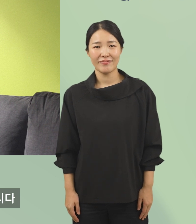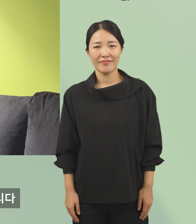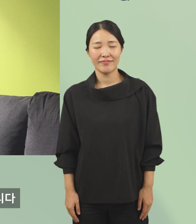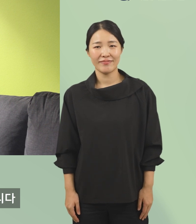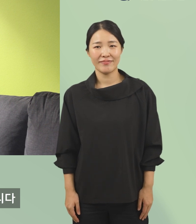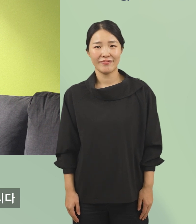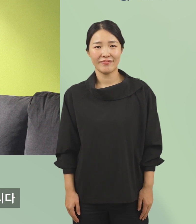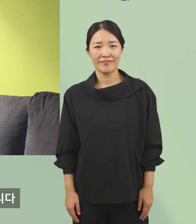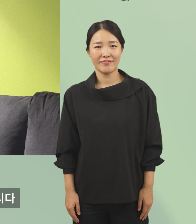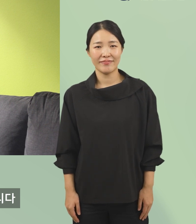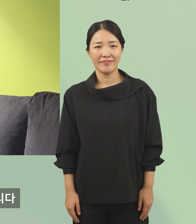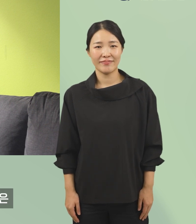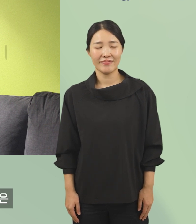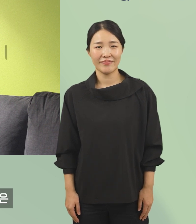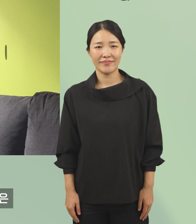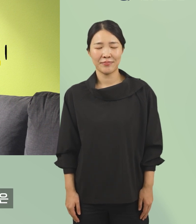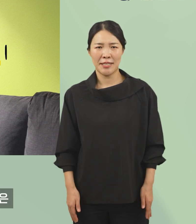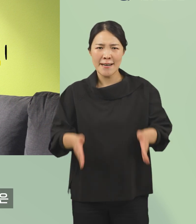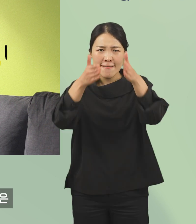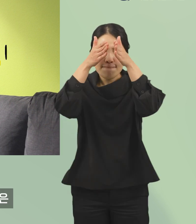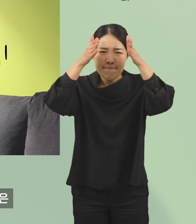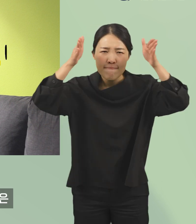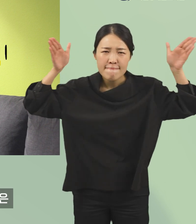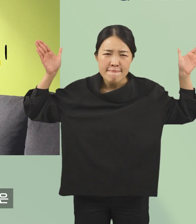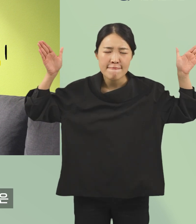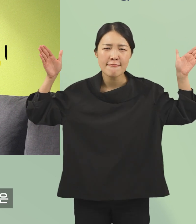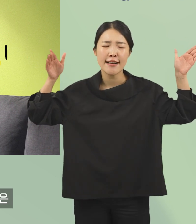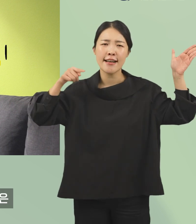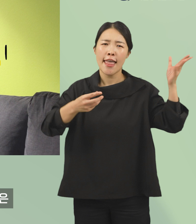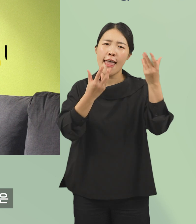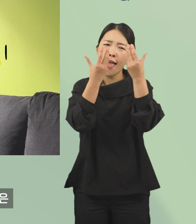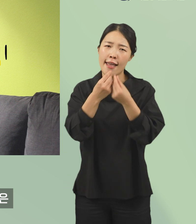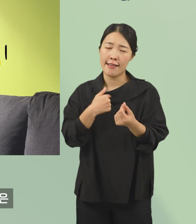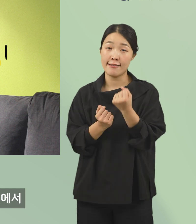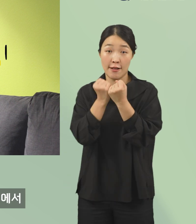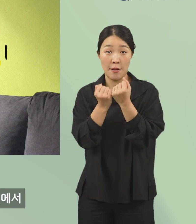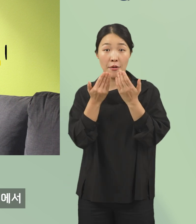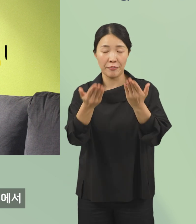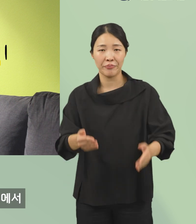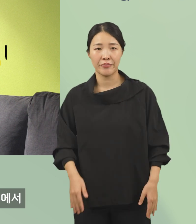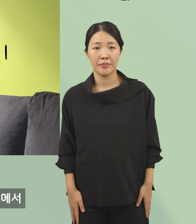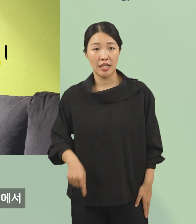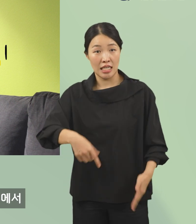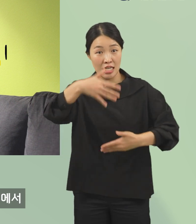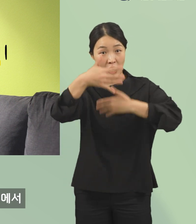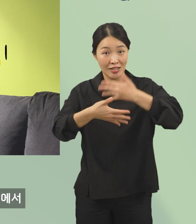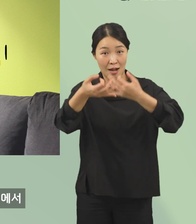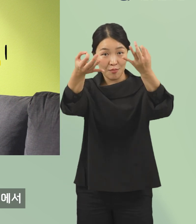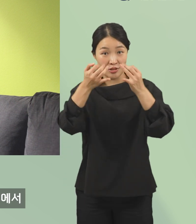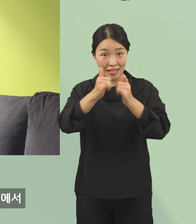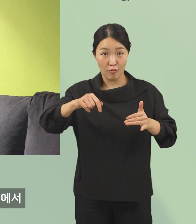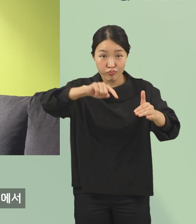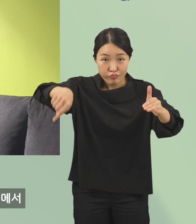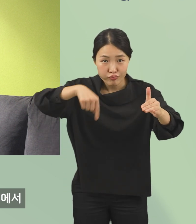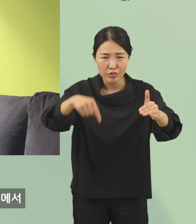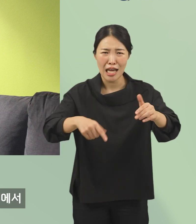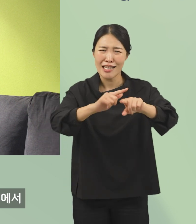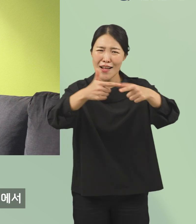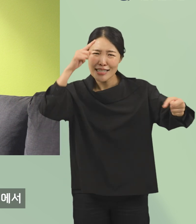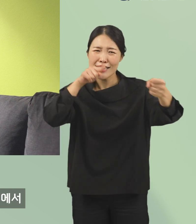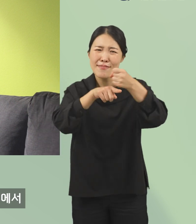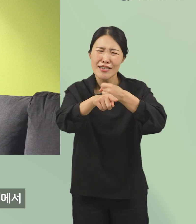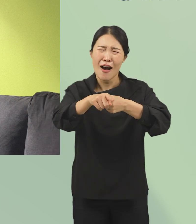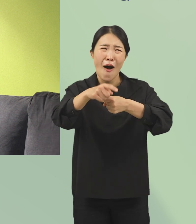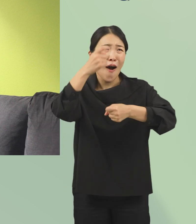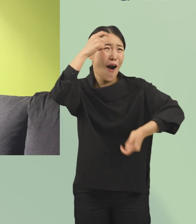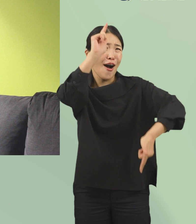책이라고 할 수 있겠습니다. 넓은 의미에서의 계기를 말씀드린다고 하면은, 이 영상을 보시는 분들 중에서도 여러